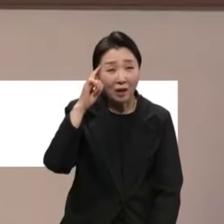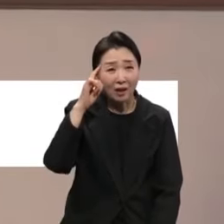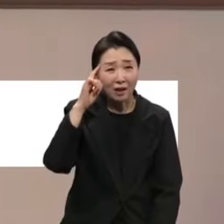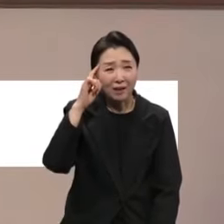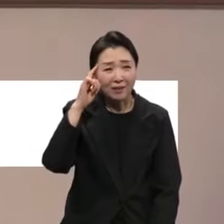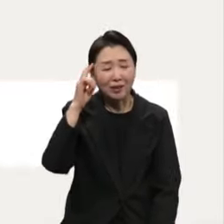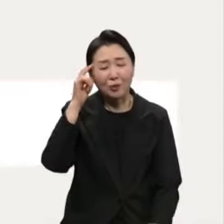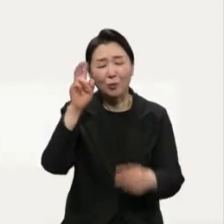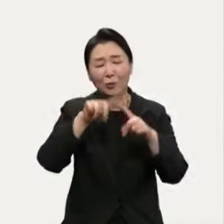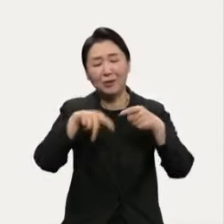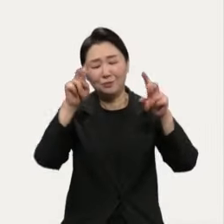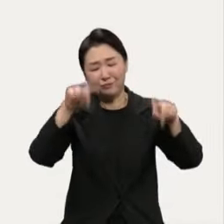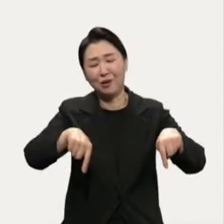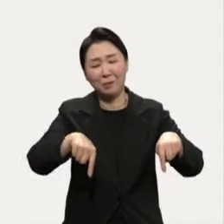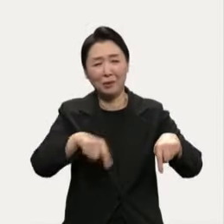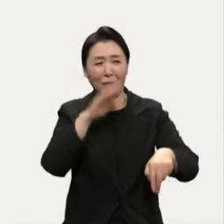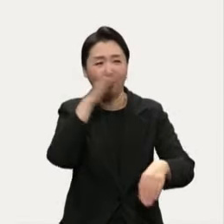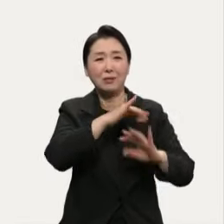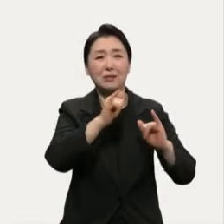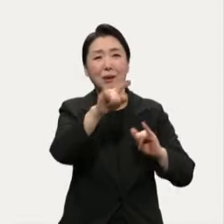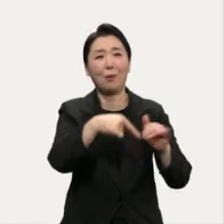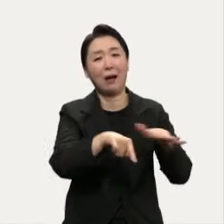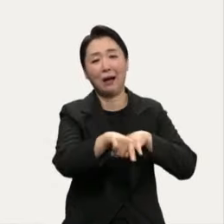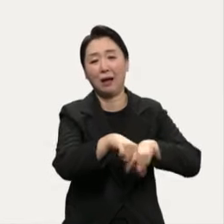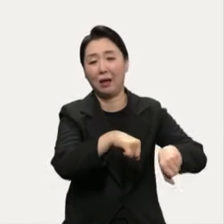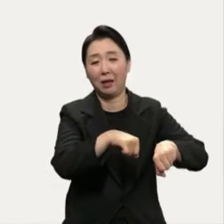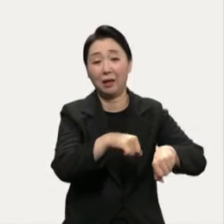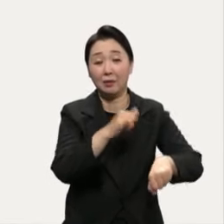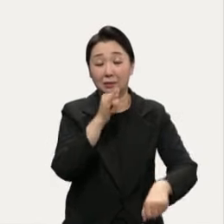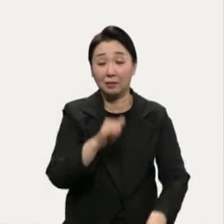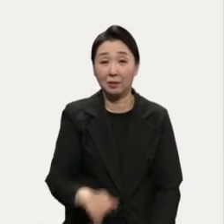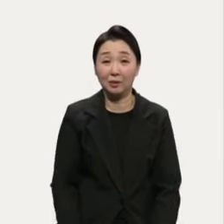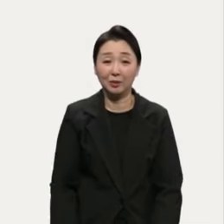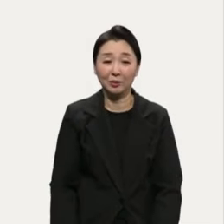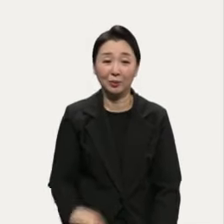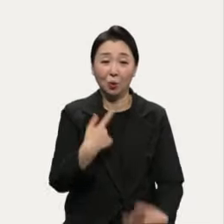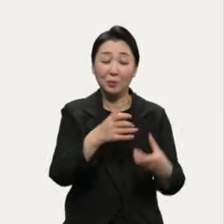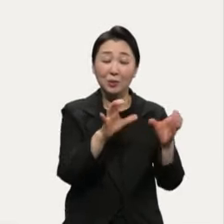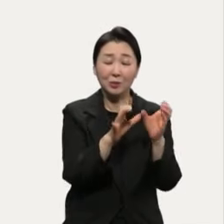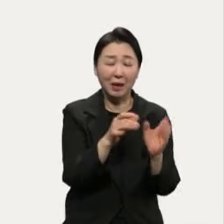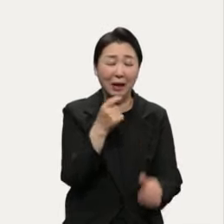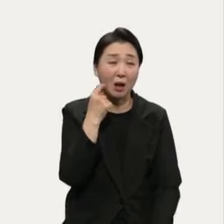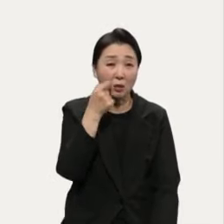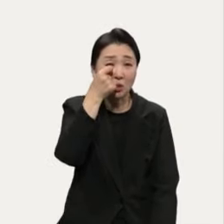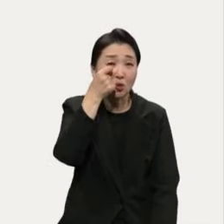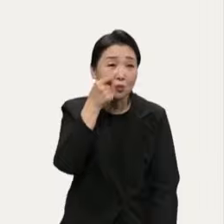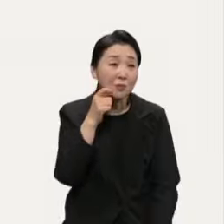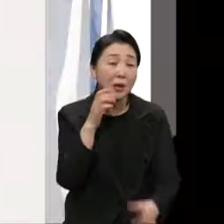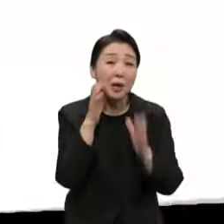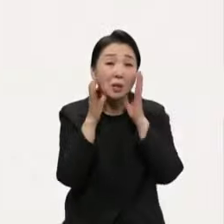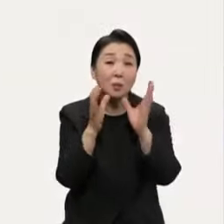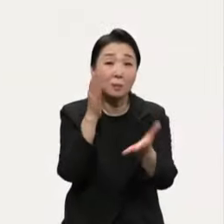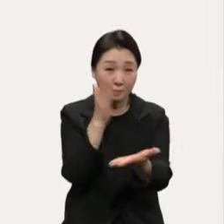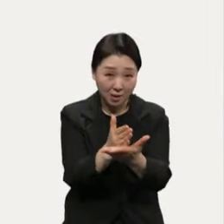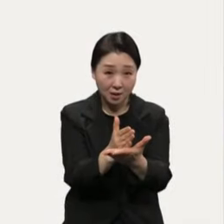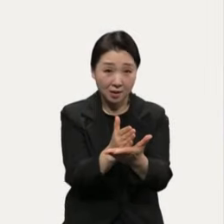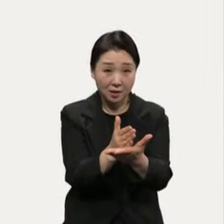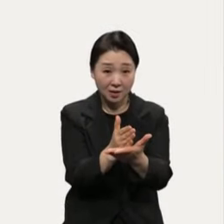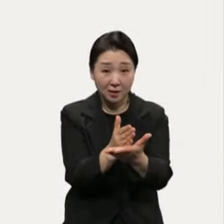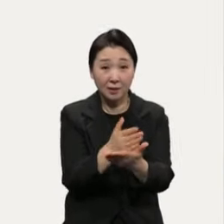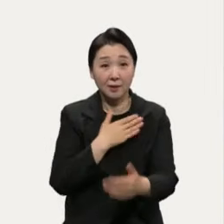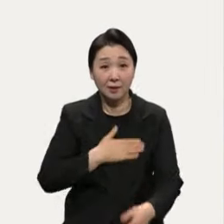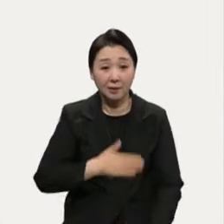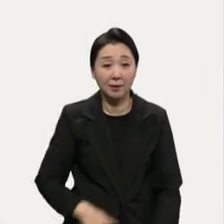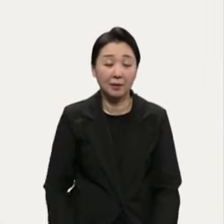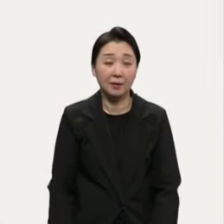여러분들을 지배할 겁니다. 특히 여당의 악어의 눈물에 속아선 안 된다고 한 이재명 대표를 겨냥해선 이 대표의